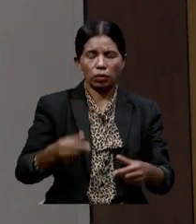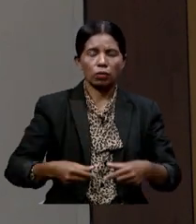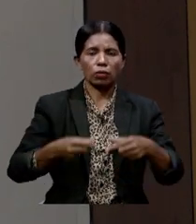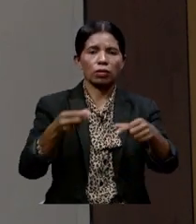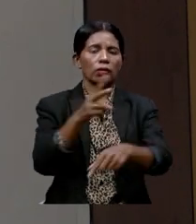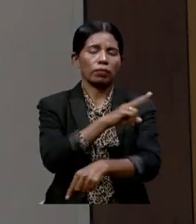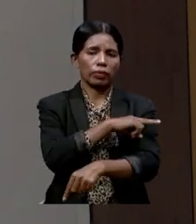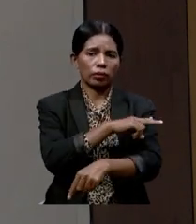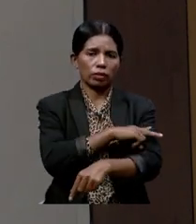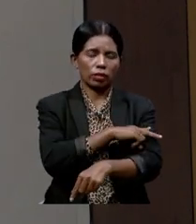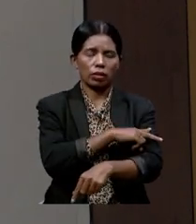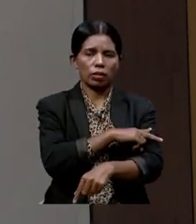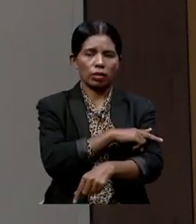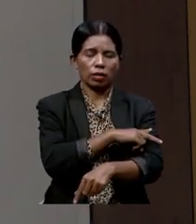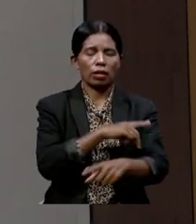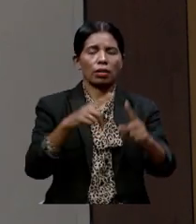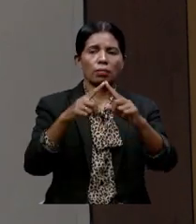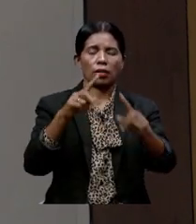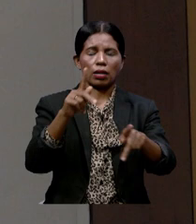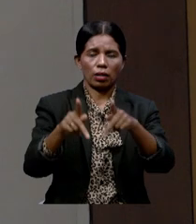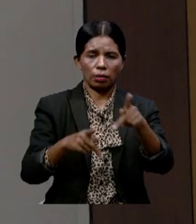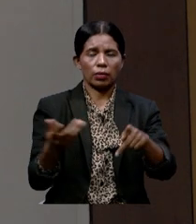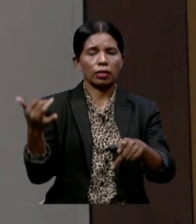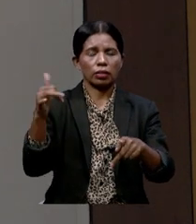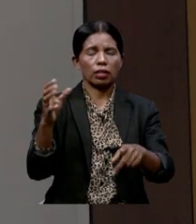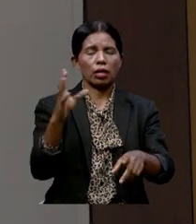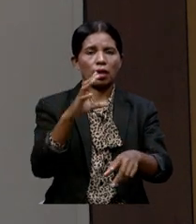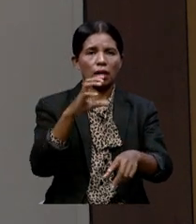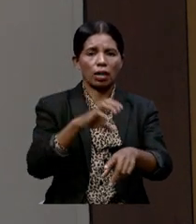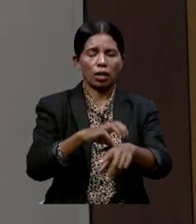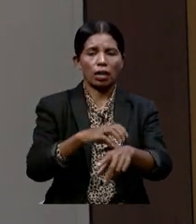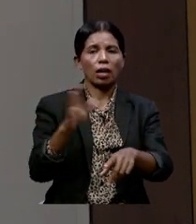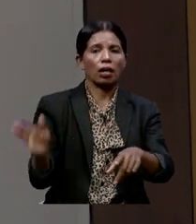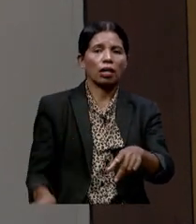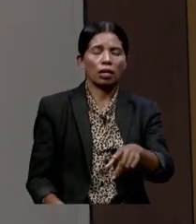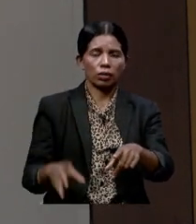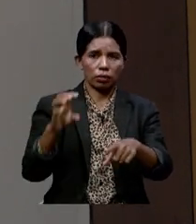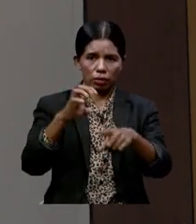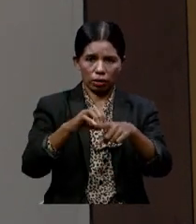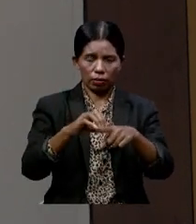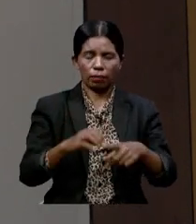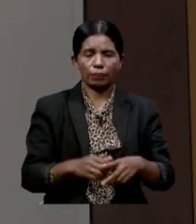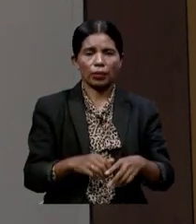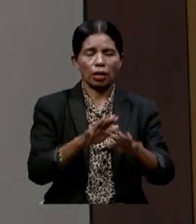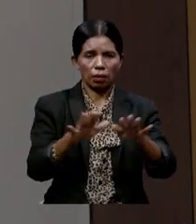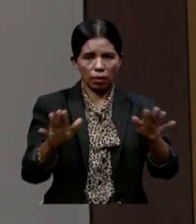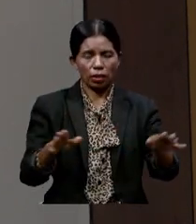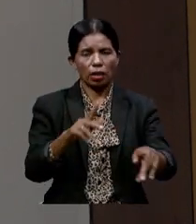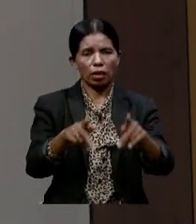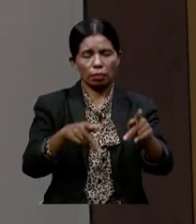vacina ba ema ser nebe asu tata enta labarik ema bot ho